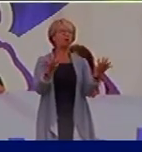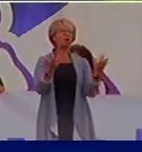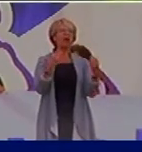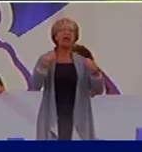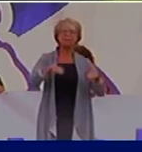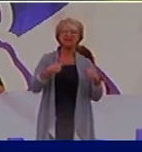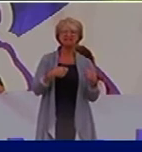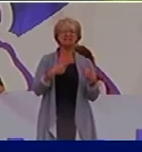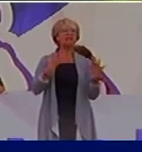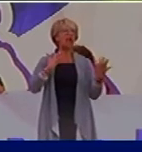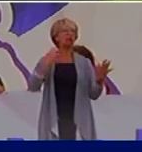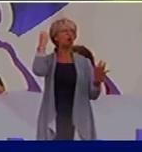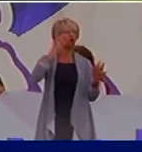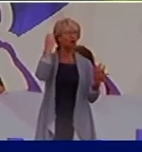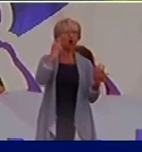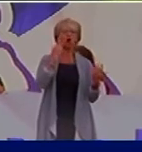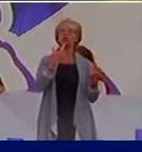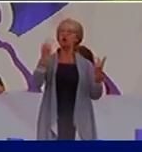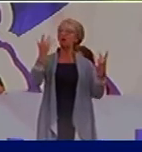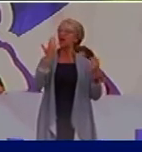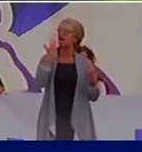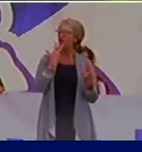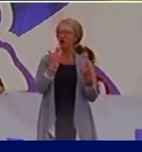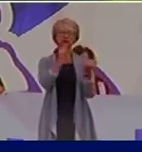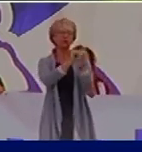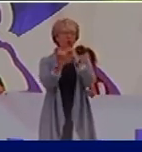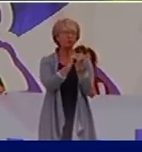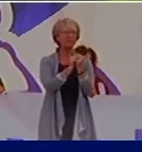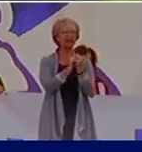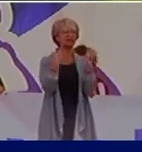hanno l'orgoglio e la voglia di combattere per la propria